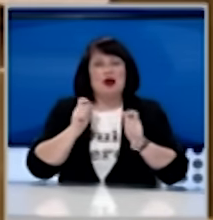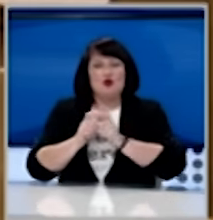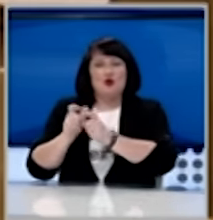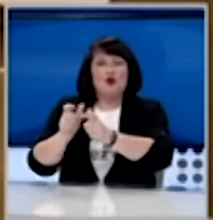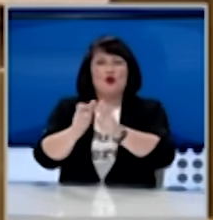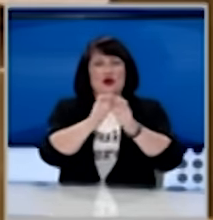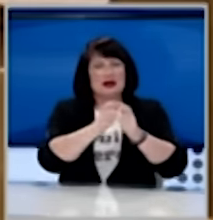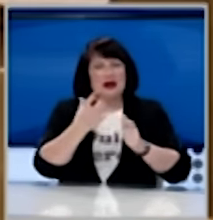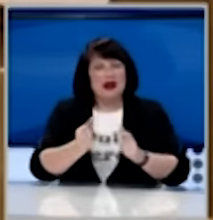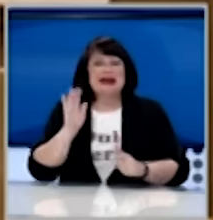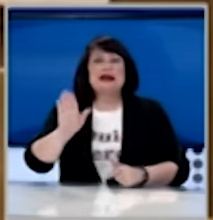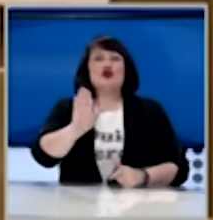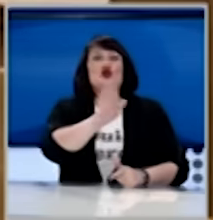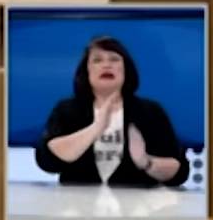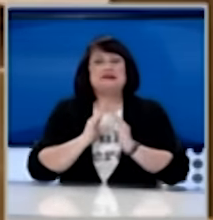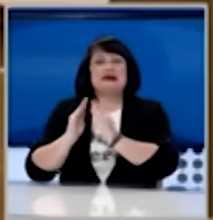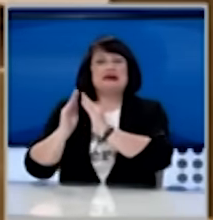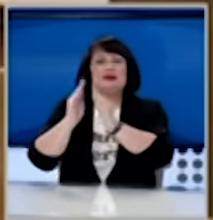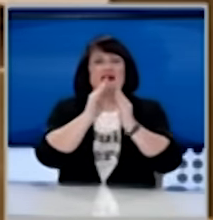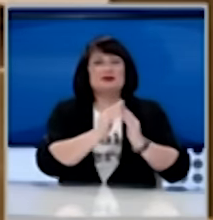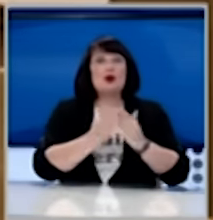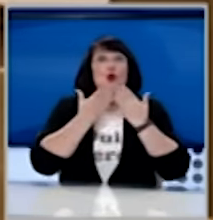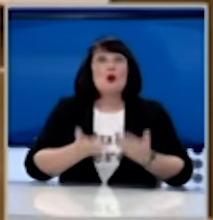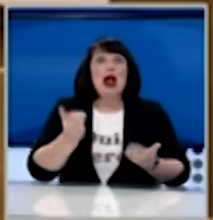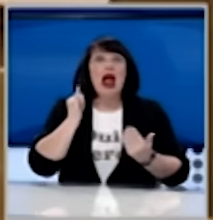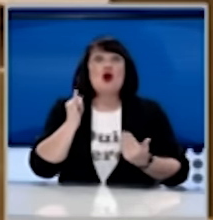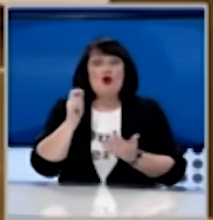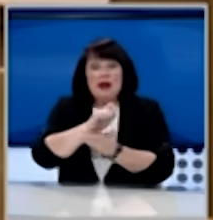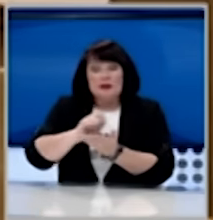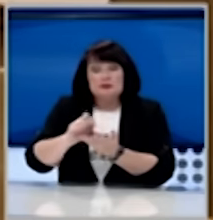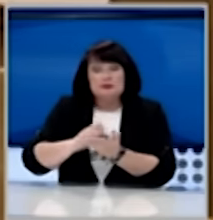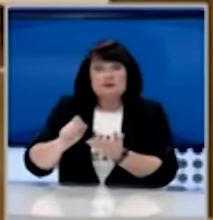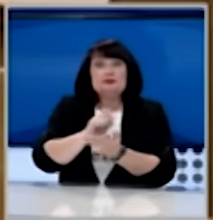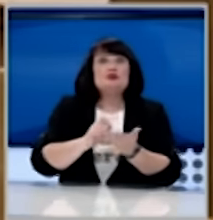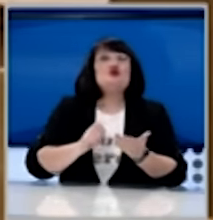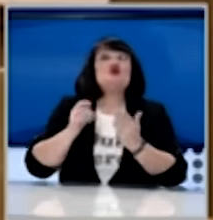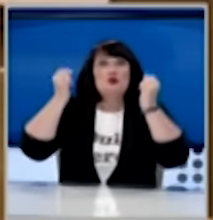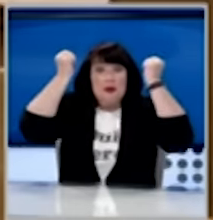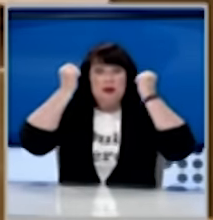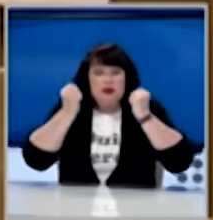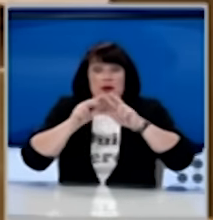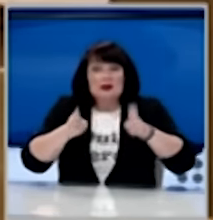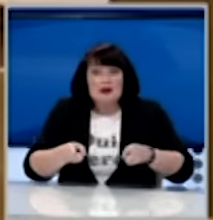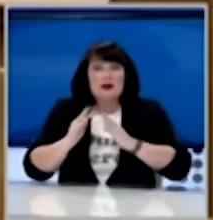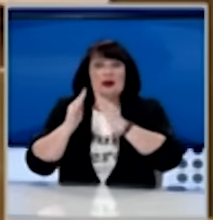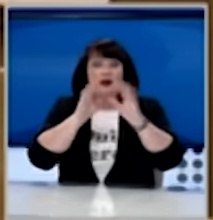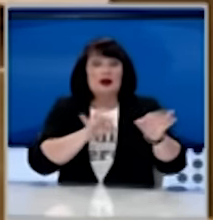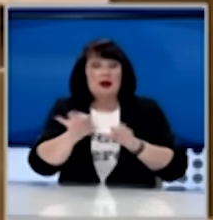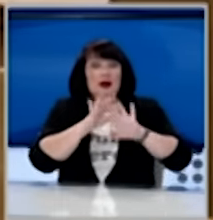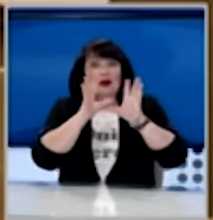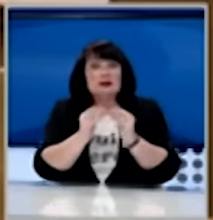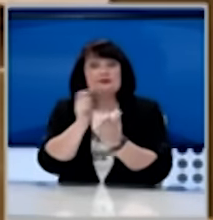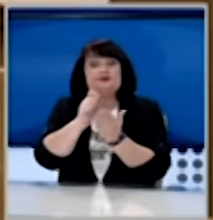χωριά υπάρχουν γειτονιές όπου δεν έχει ολοκληρωθεί η καταγραφή των ζημιών σε σπίτια σε καταστήματα σε καλλιέργειες